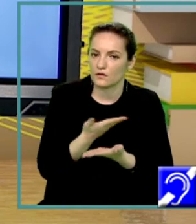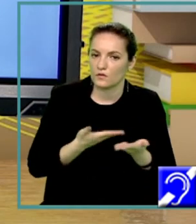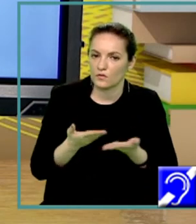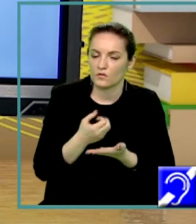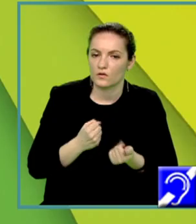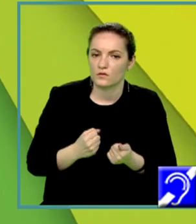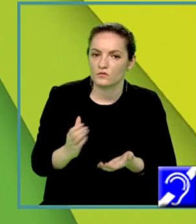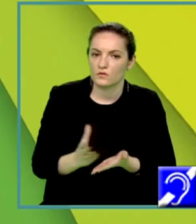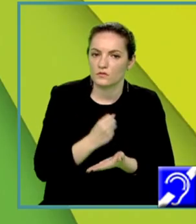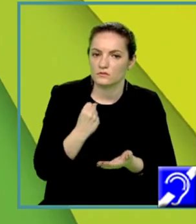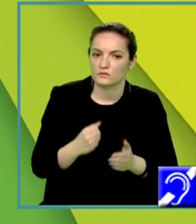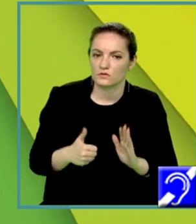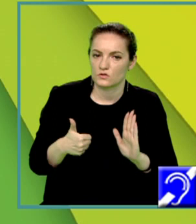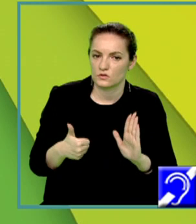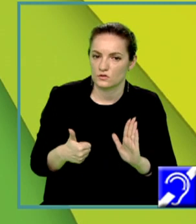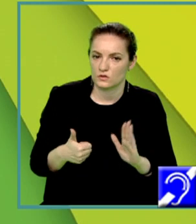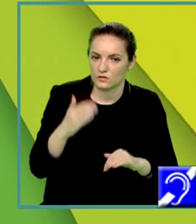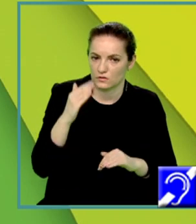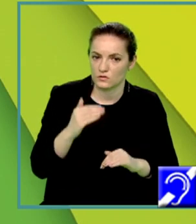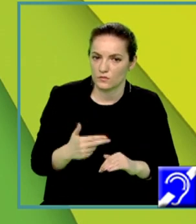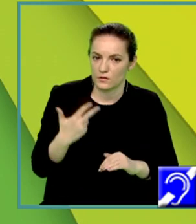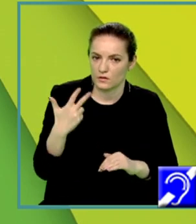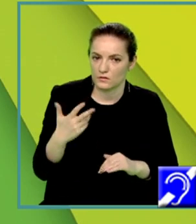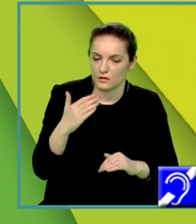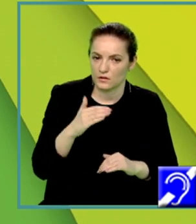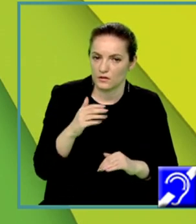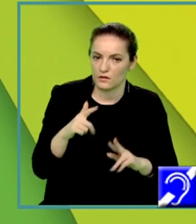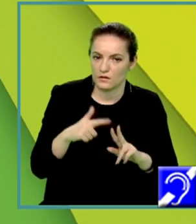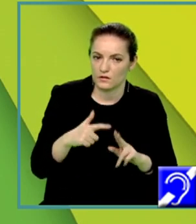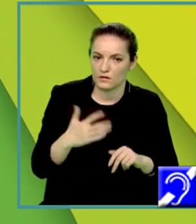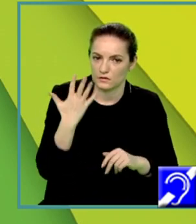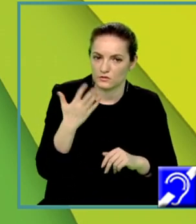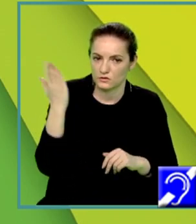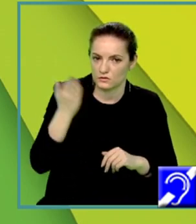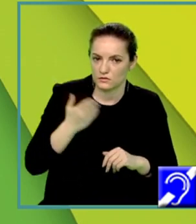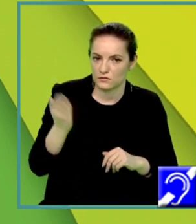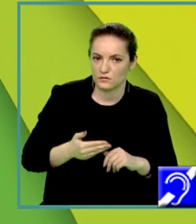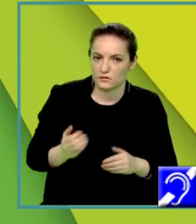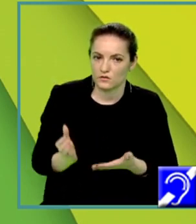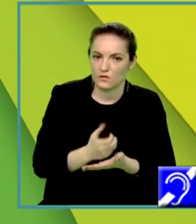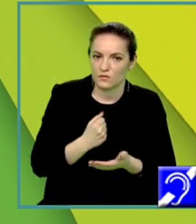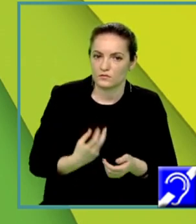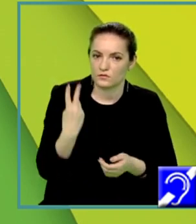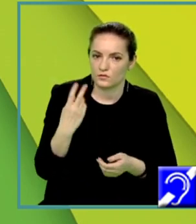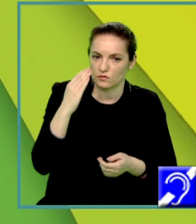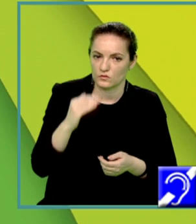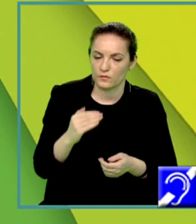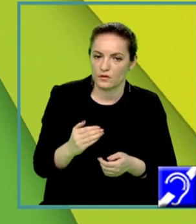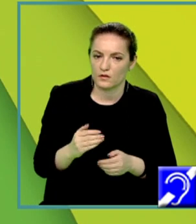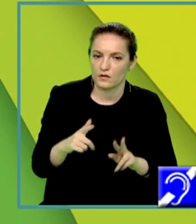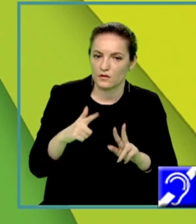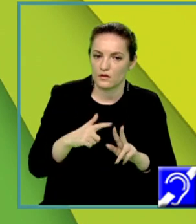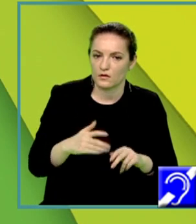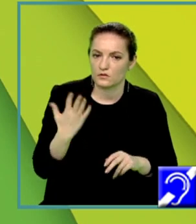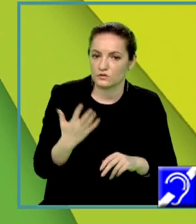vom obține 6 supra 3 radical din 5, simplificăm și obținem 2 supra radical din 5, de unde